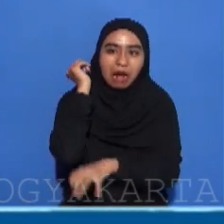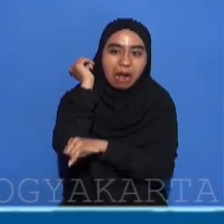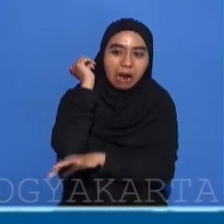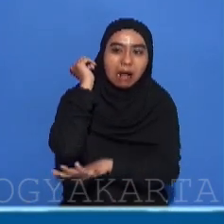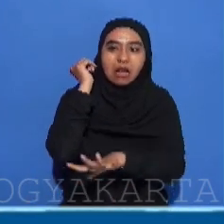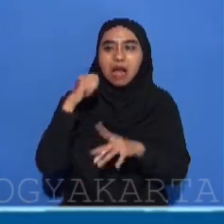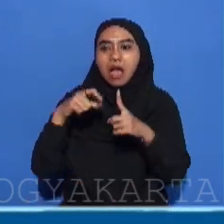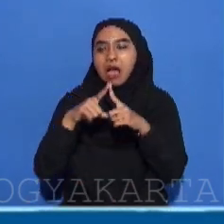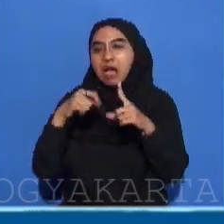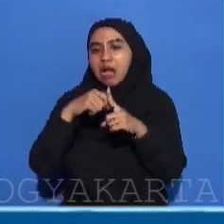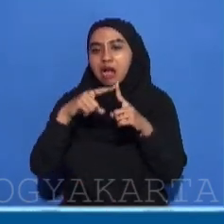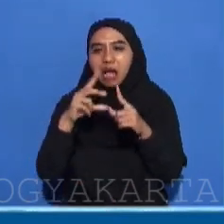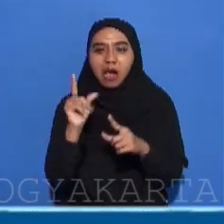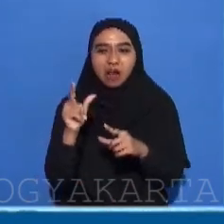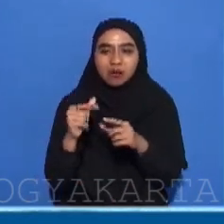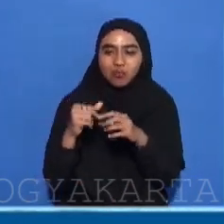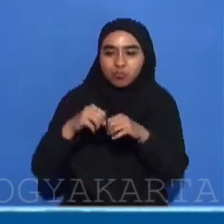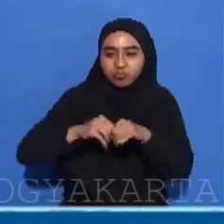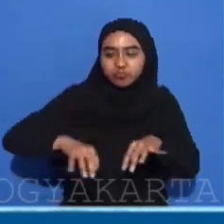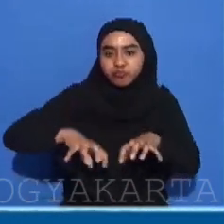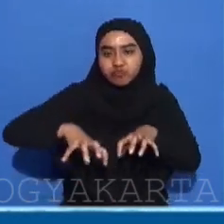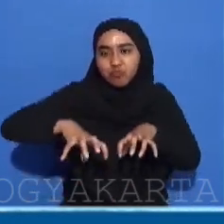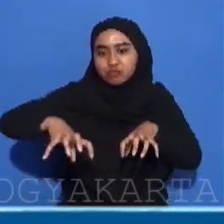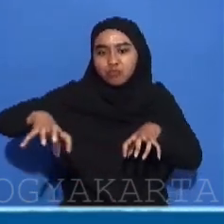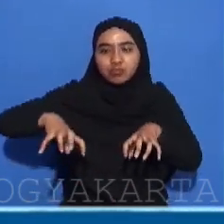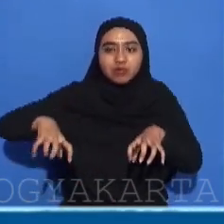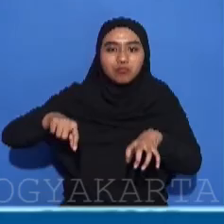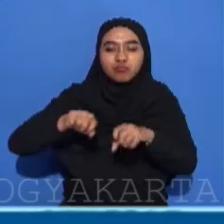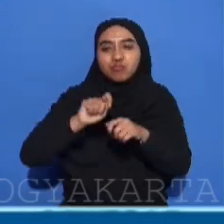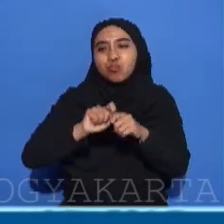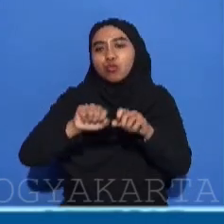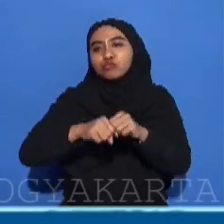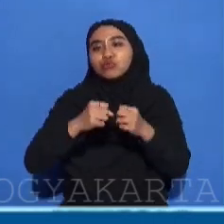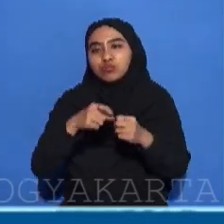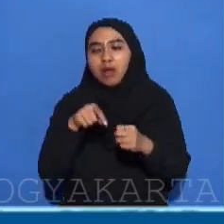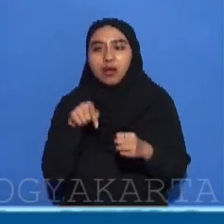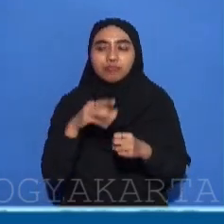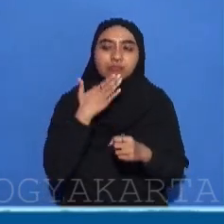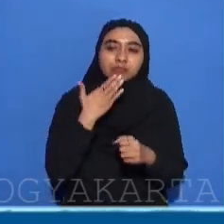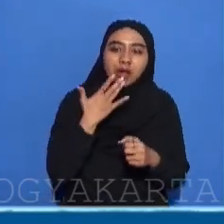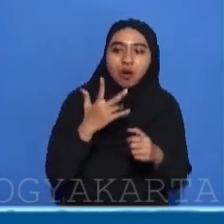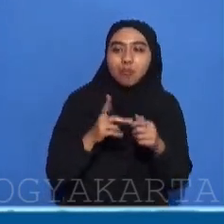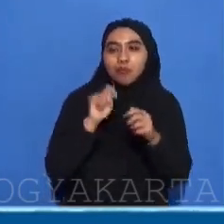tegor Lan dipun gantos dadap serep tapi Buya sarto tanaman eup sanes